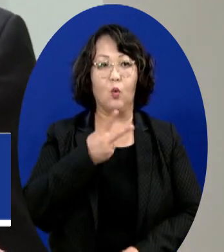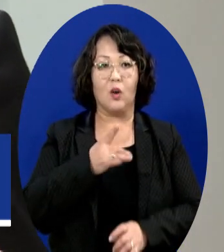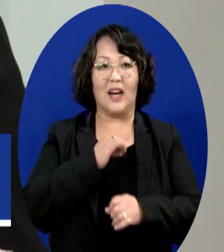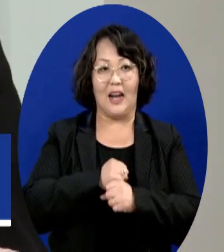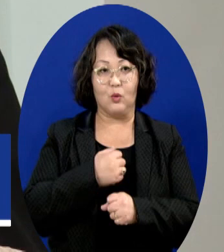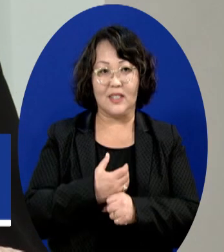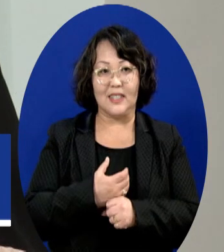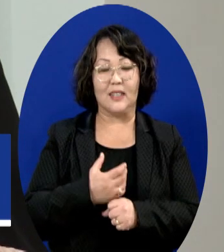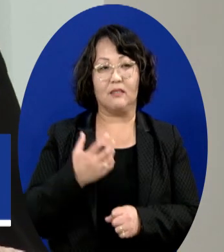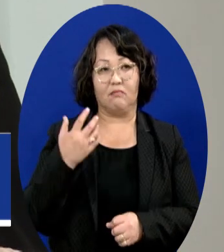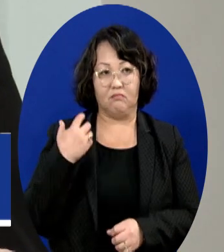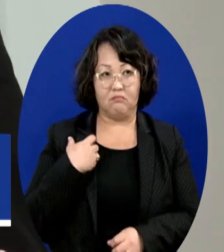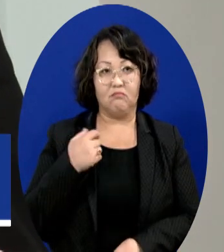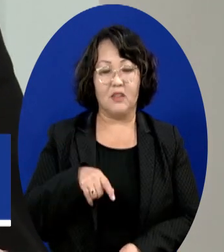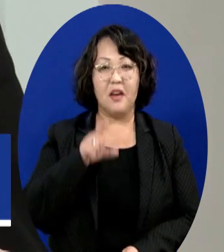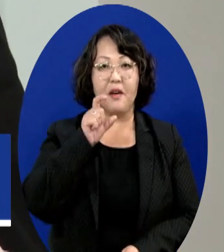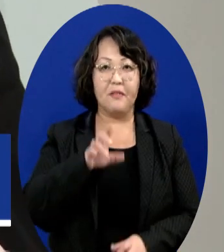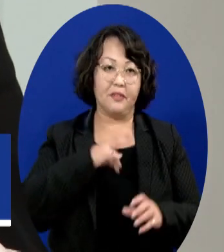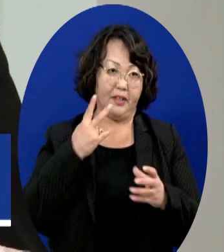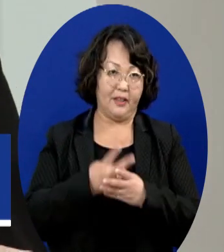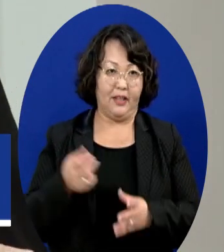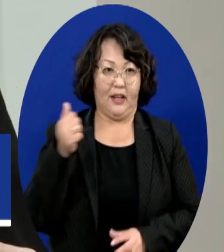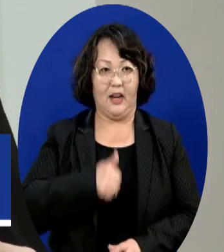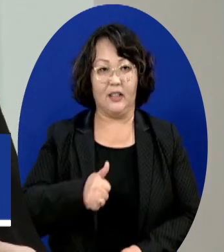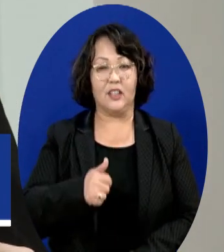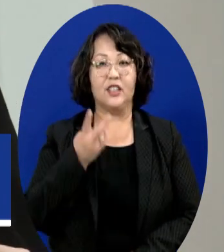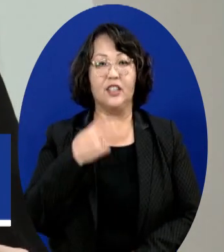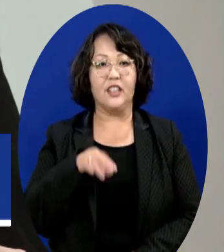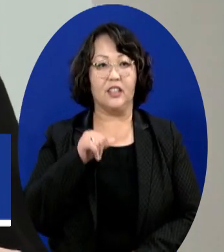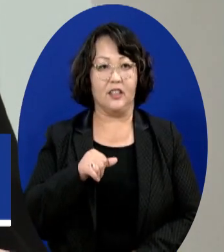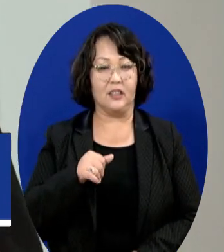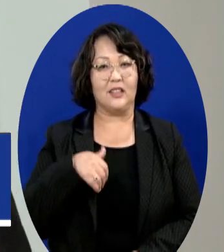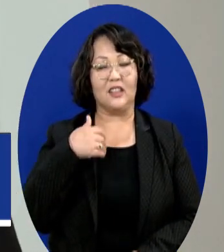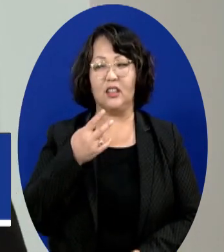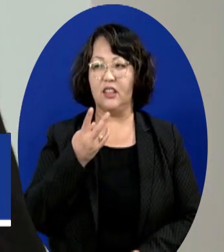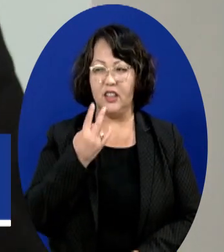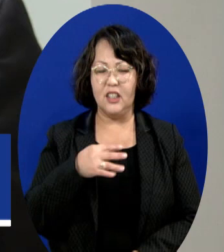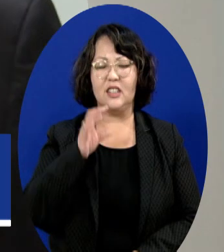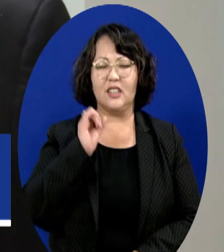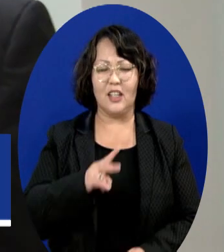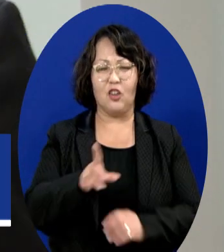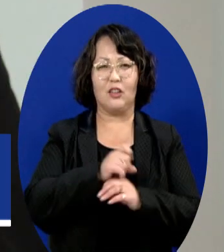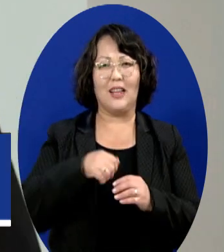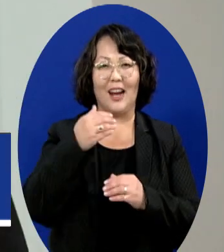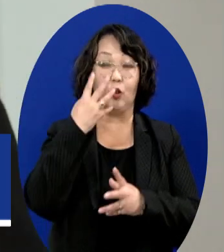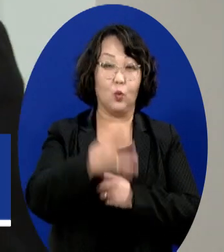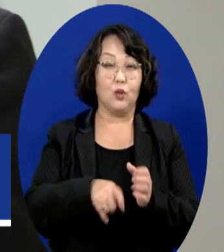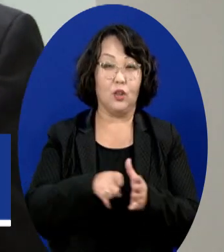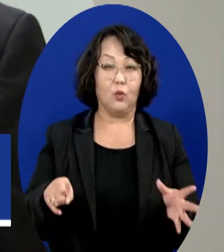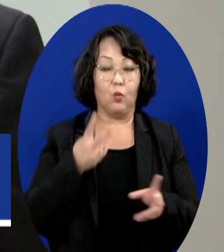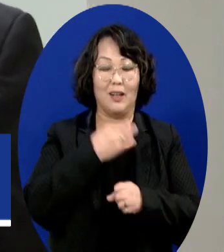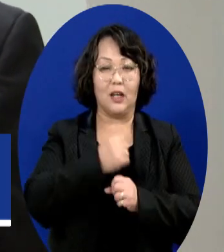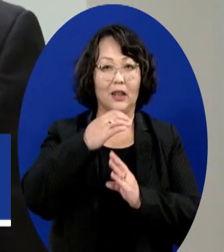одоо зайлшгүй шаардлага. Энэ бол иргэд сонгогчдын өмнө бидний үүрэг. Тийм учраас бол эв нэгдлийг